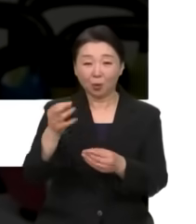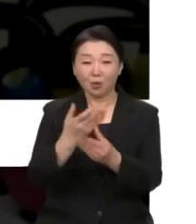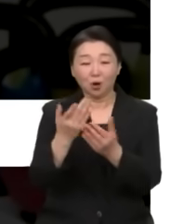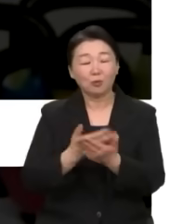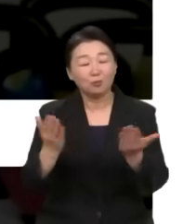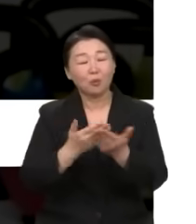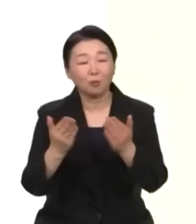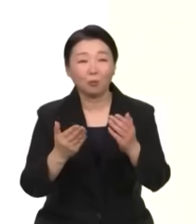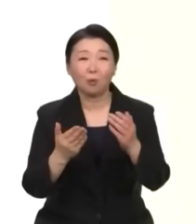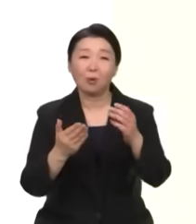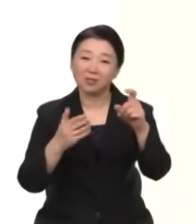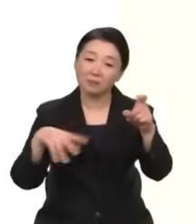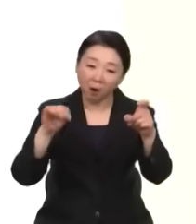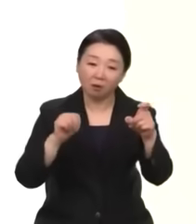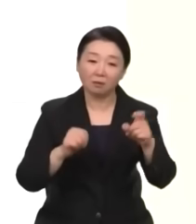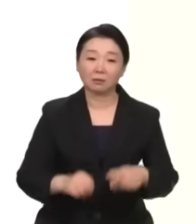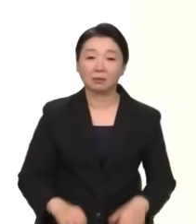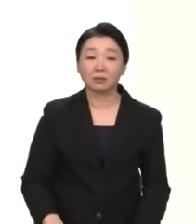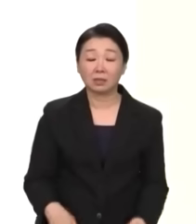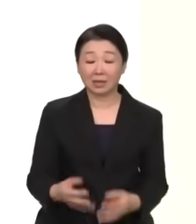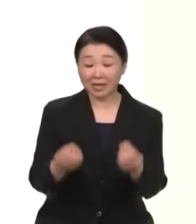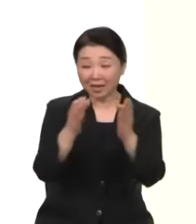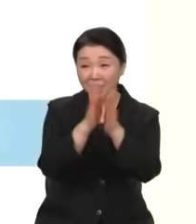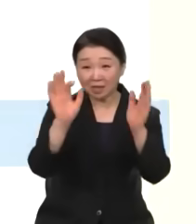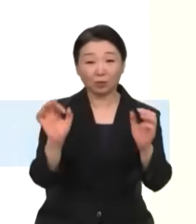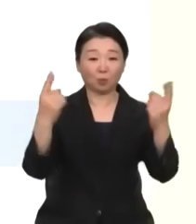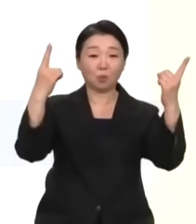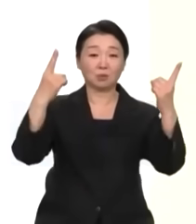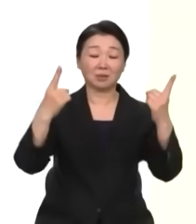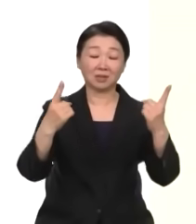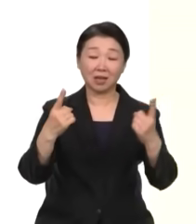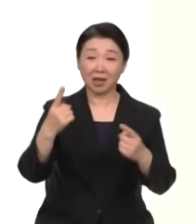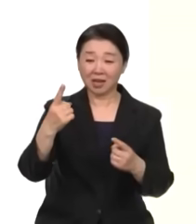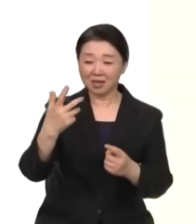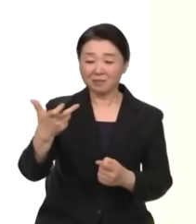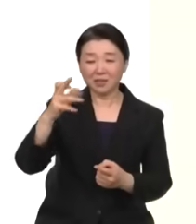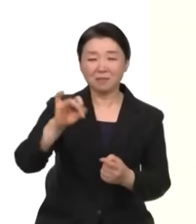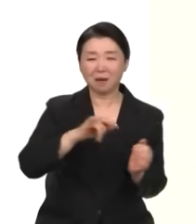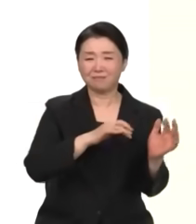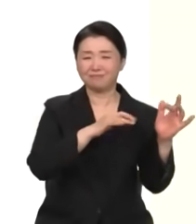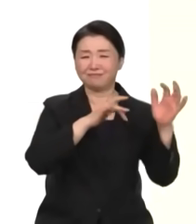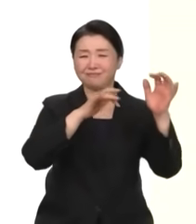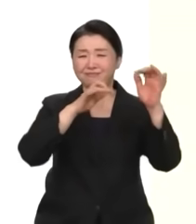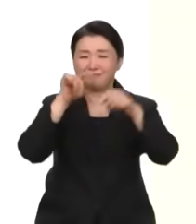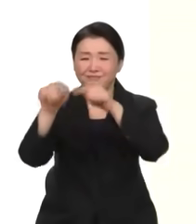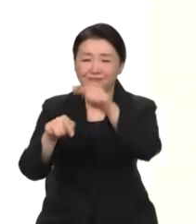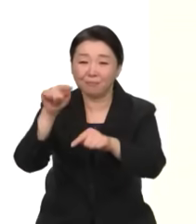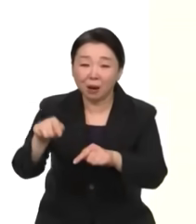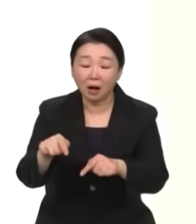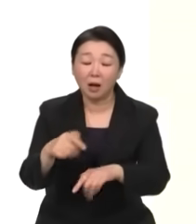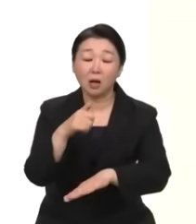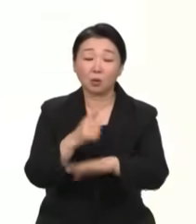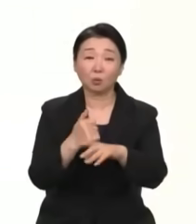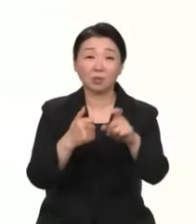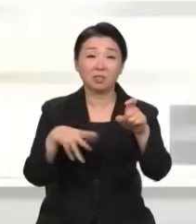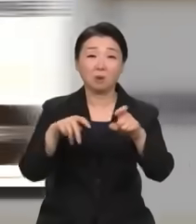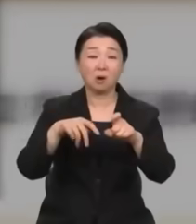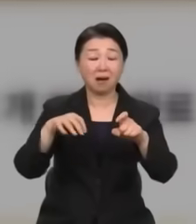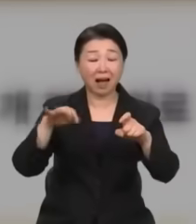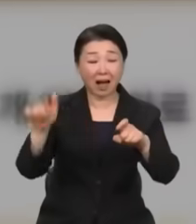쿠폰을 뿌린 겁니다. 행사 시작과 동시에 17만 명이 몰리며 10억 원은 하루 만에 동이